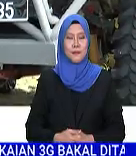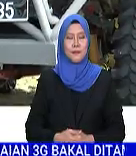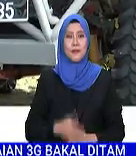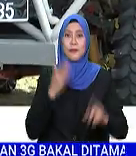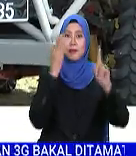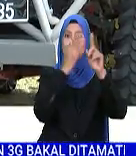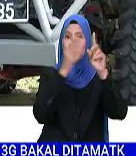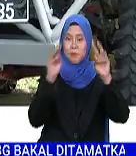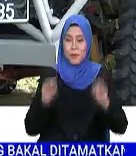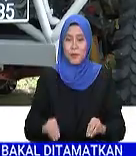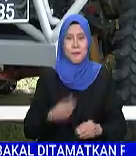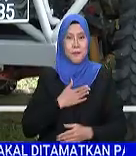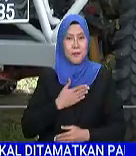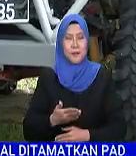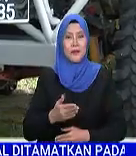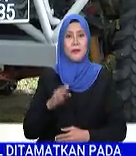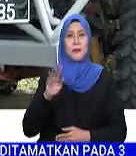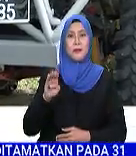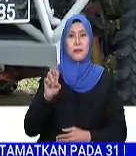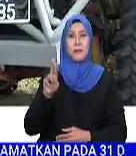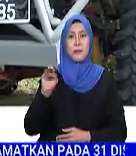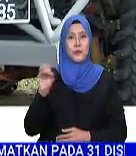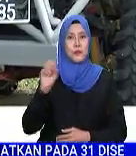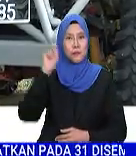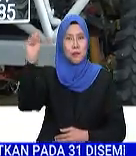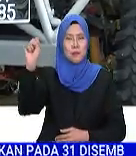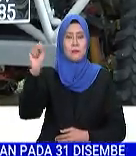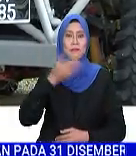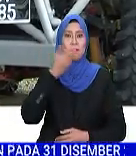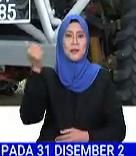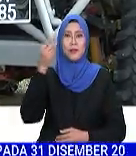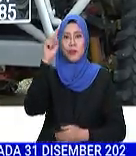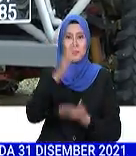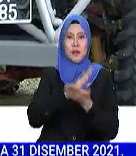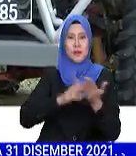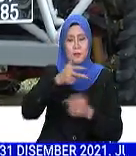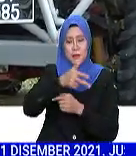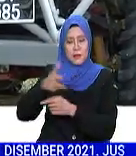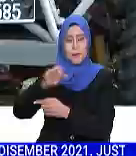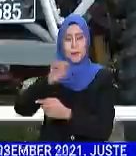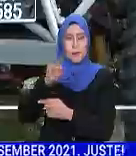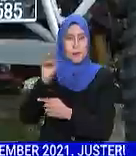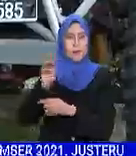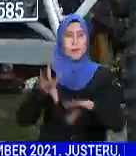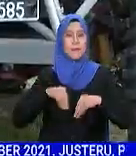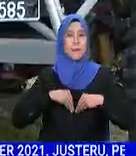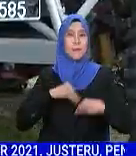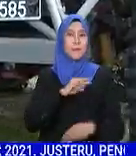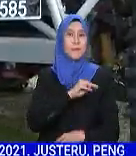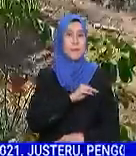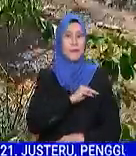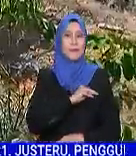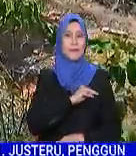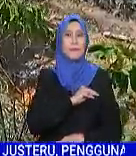Misi kemanusiaan Prihatin Transborneo Sabah menjadi medan terbaik buat bahagian penyiaran JAKIM menyahut seruan Menteri di